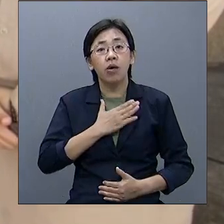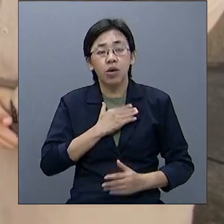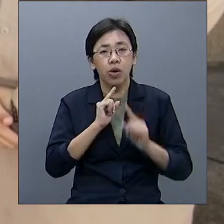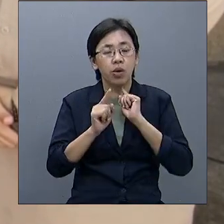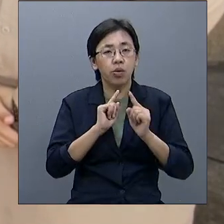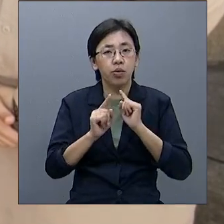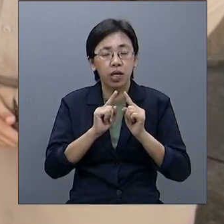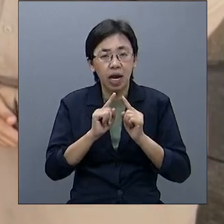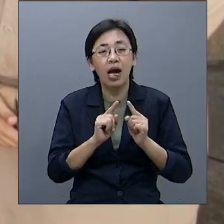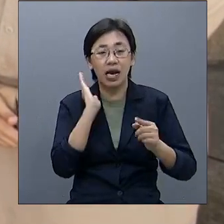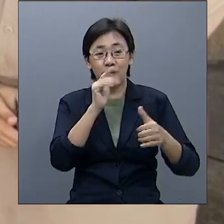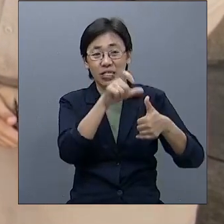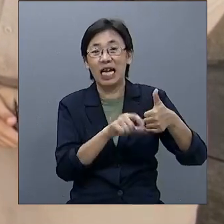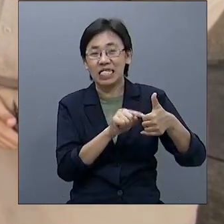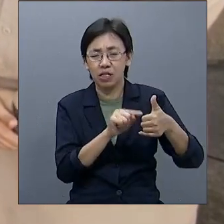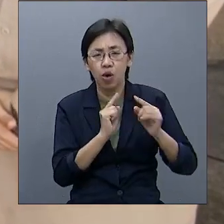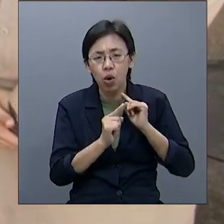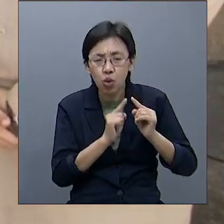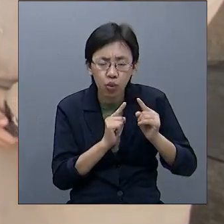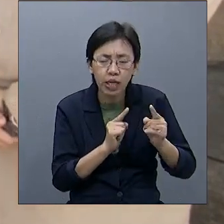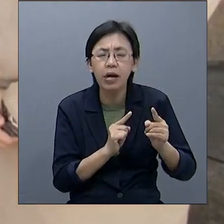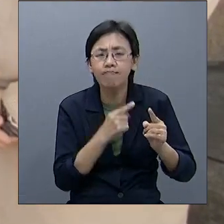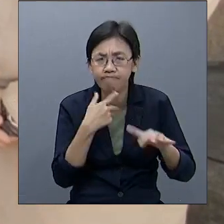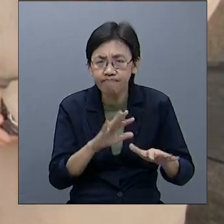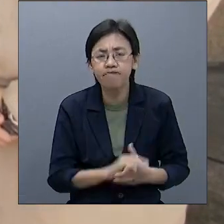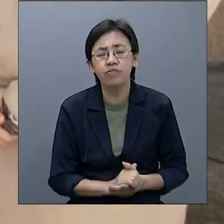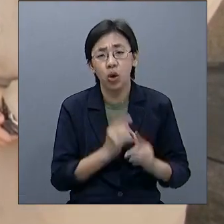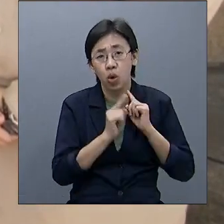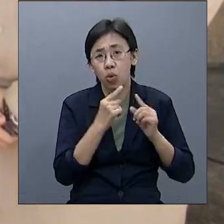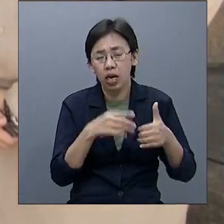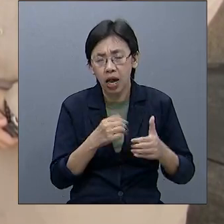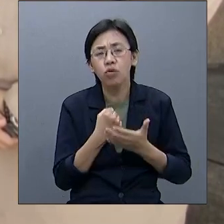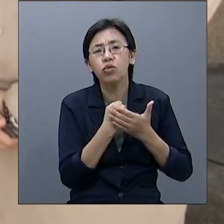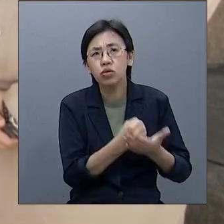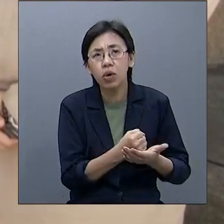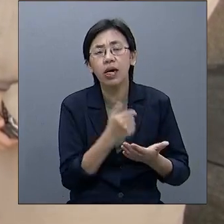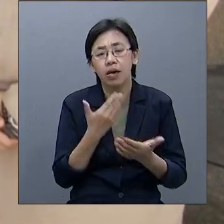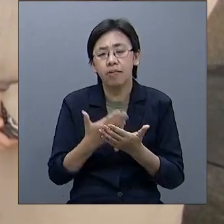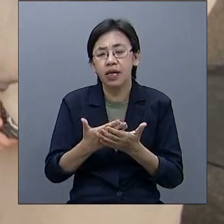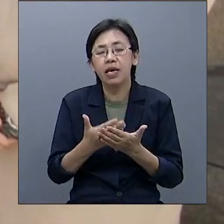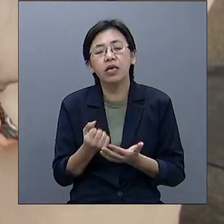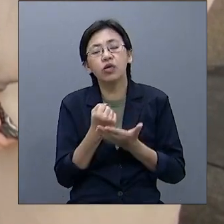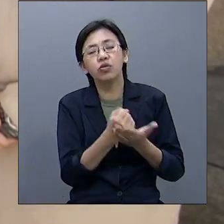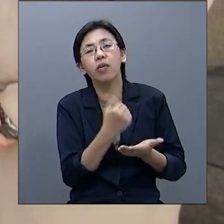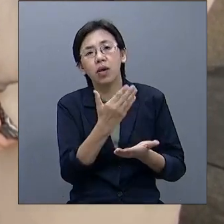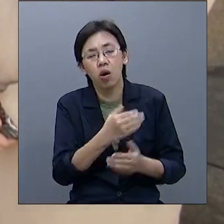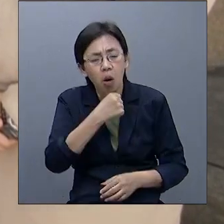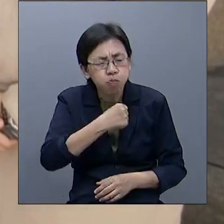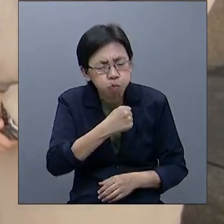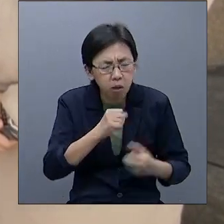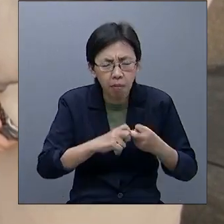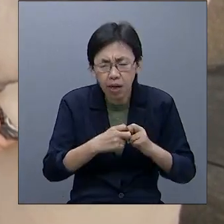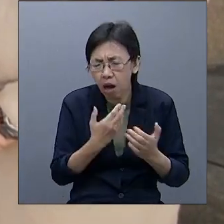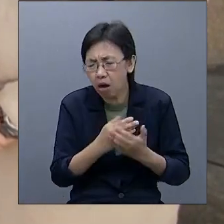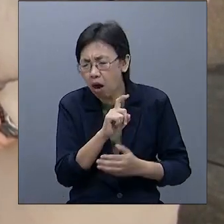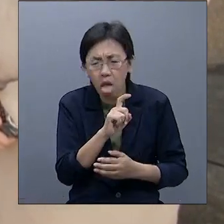ยกับทางคุณลุงเรียบร้อยแล้วเนี่ยในเบื้องต้นเราก็จะช่วยเหลือสงเคราะห์ผู้สูงอายุในสภาวะยากลำบาก